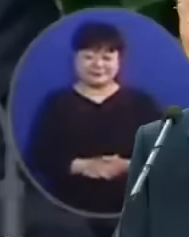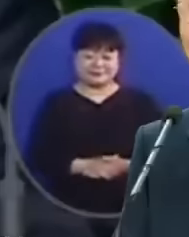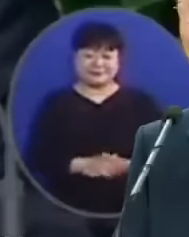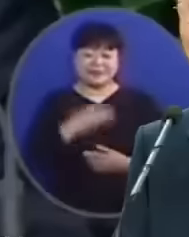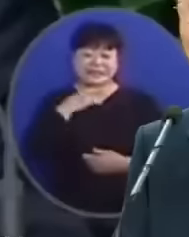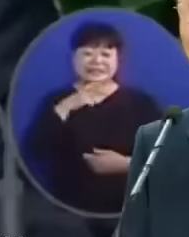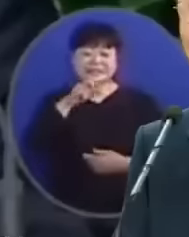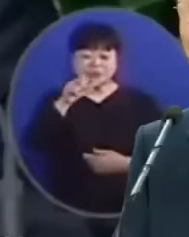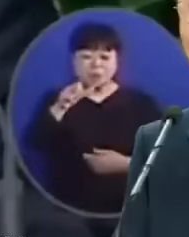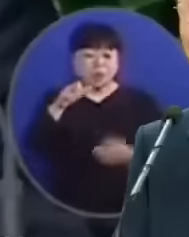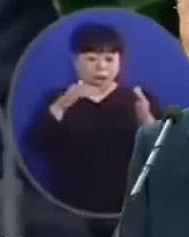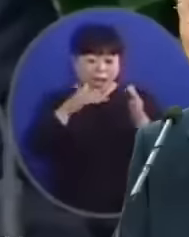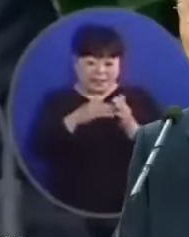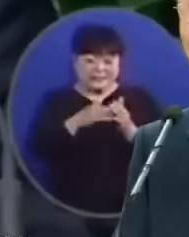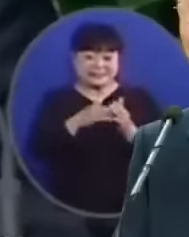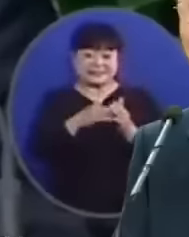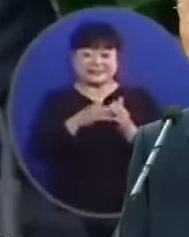75세가 될 때까지